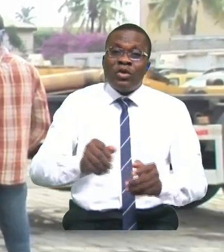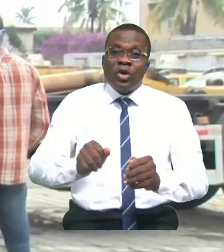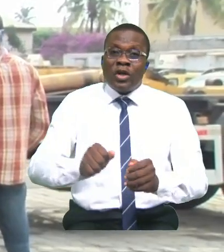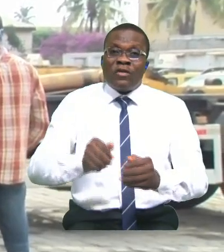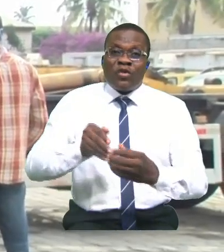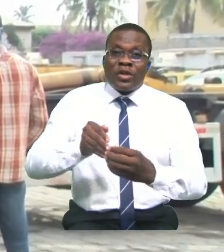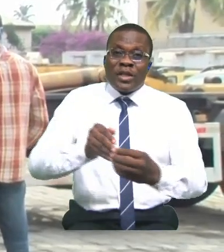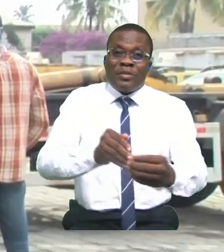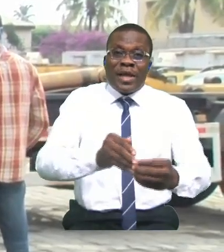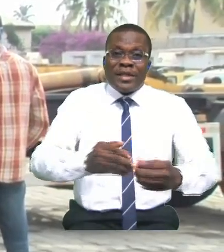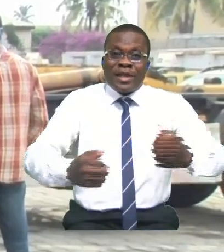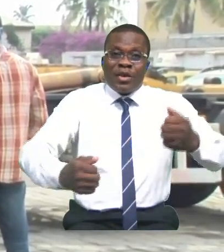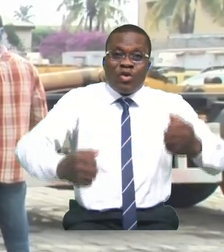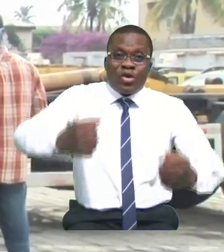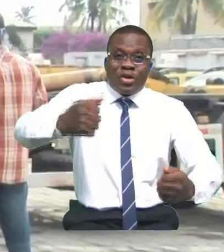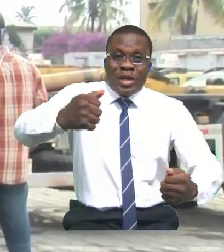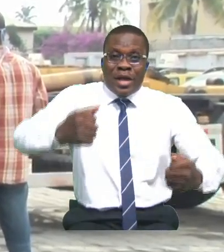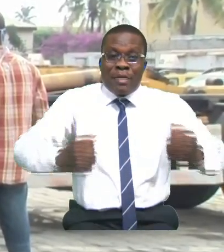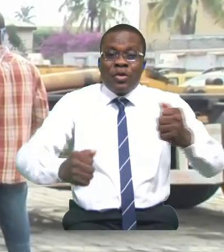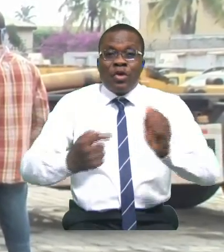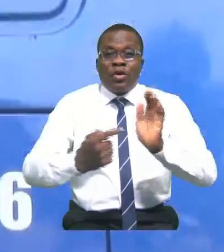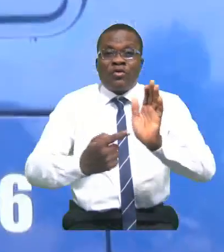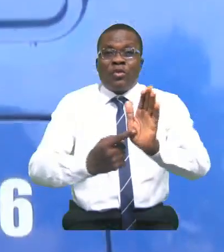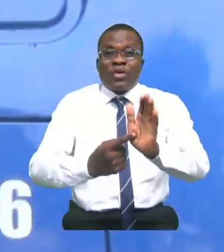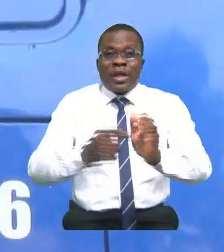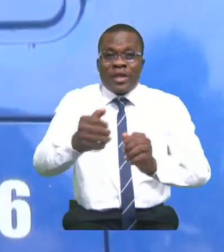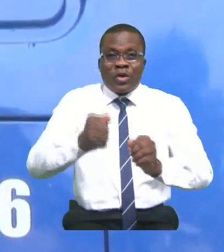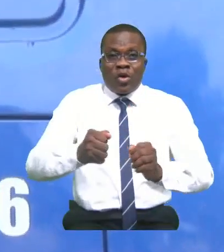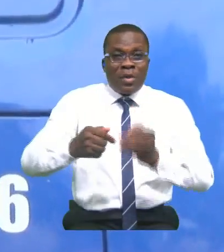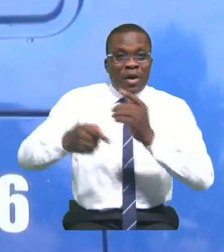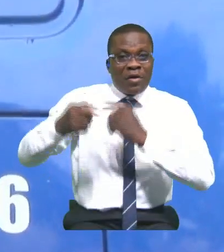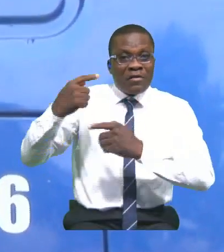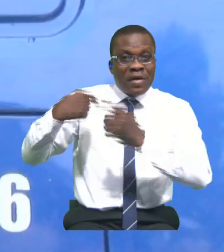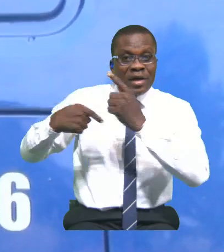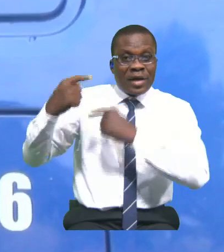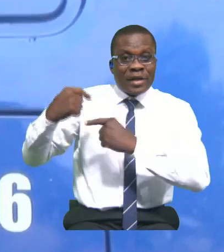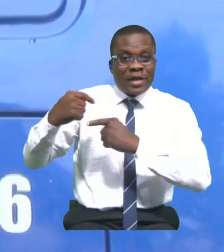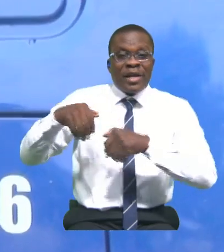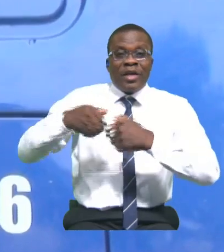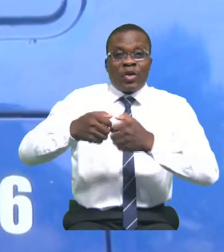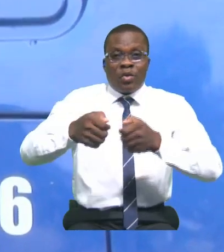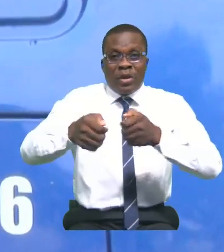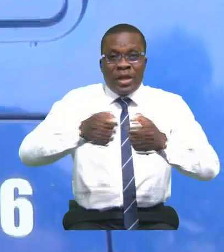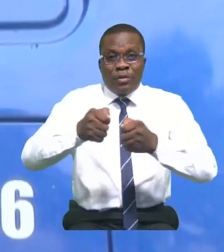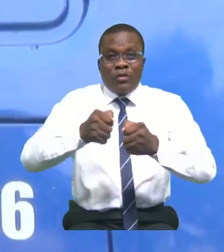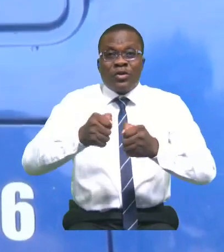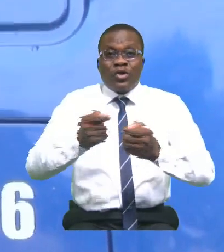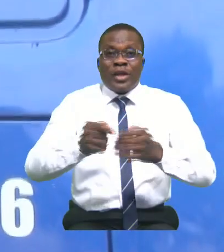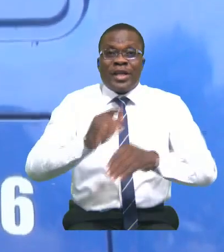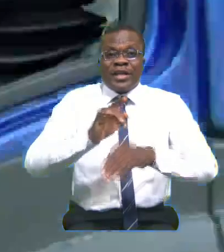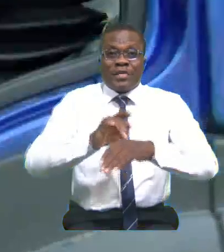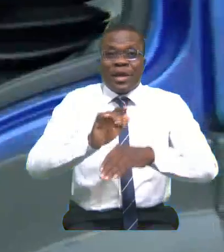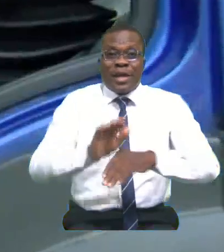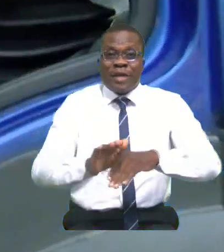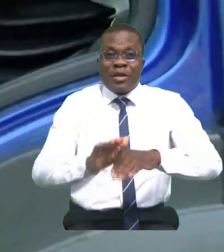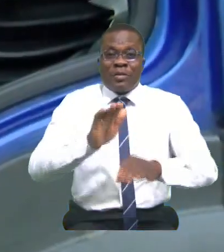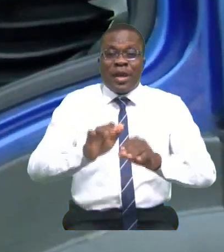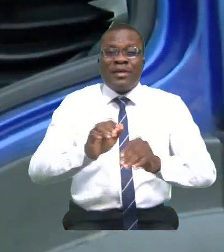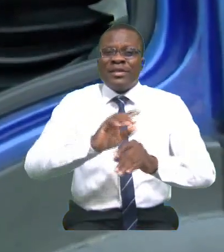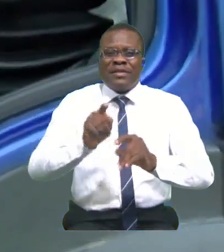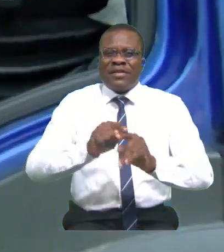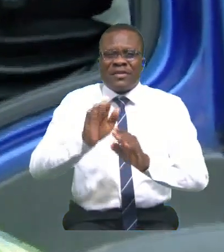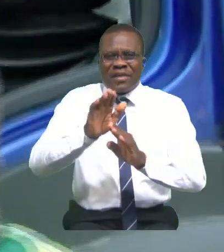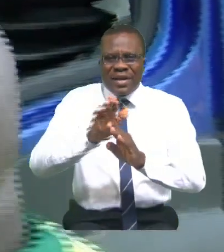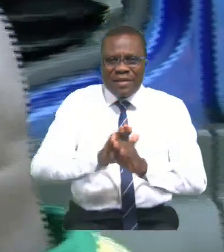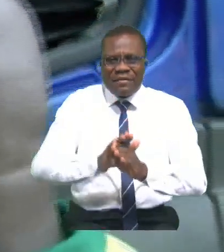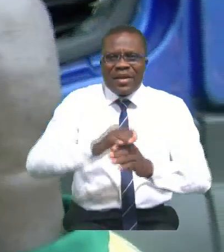montrer comment faire la la marche arrière et montrer comment ils peuvent gérer les pédales d'embrayage les pédales de frein et les pédales